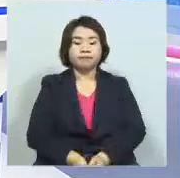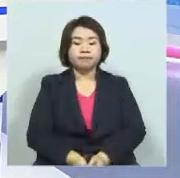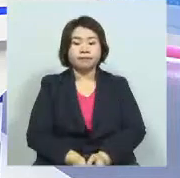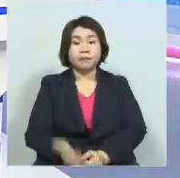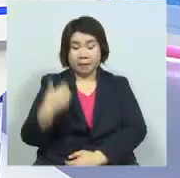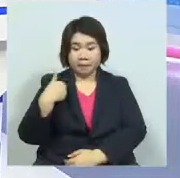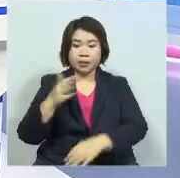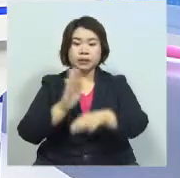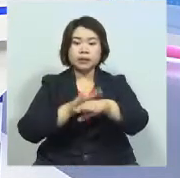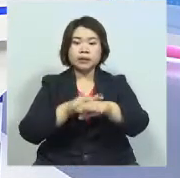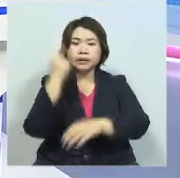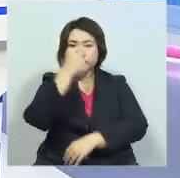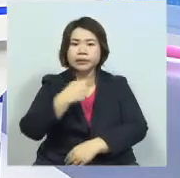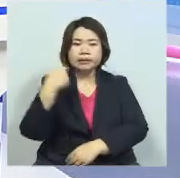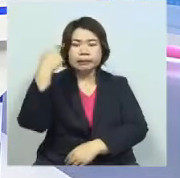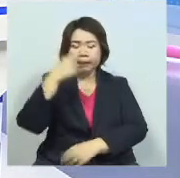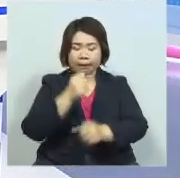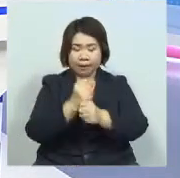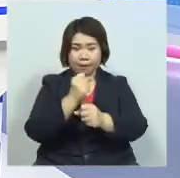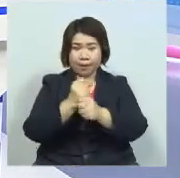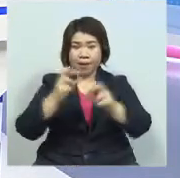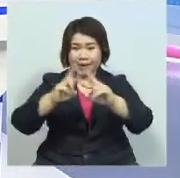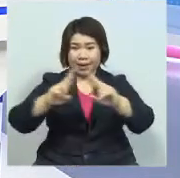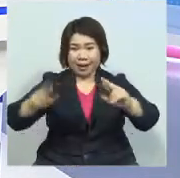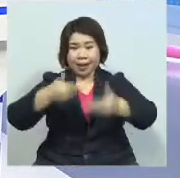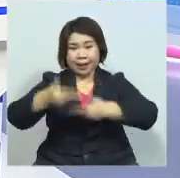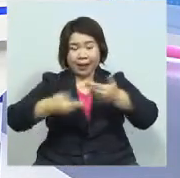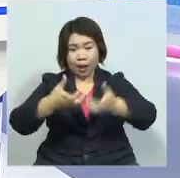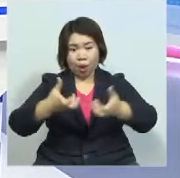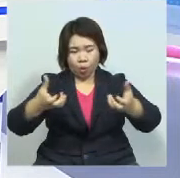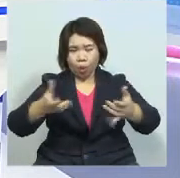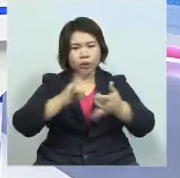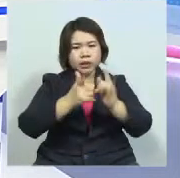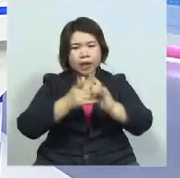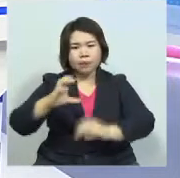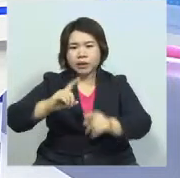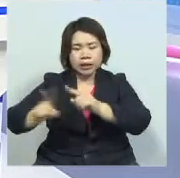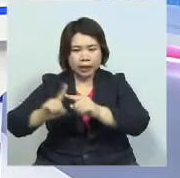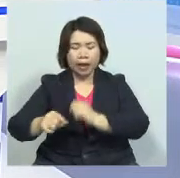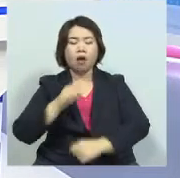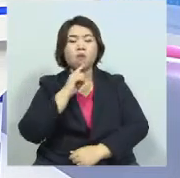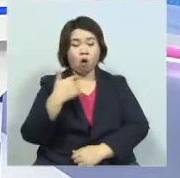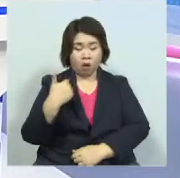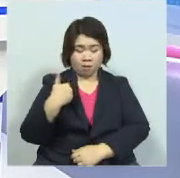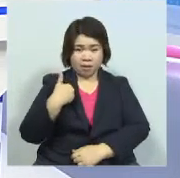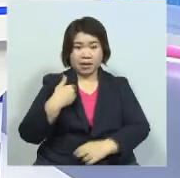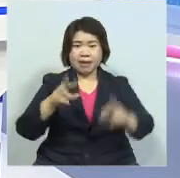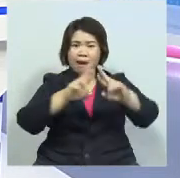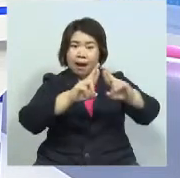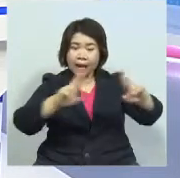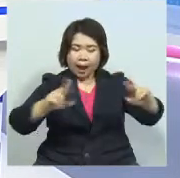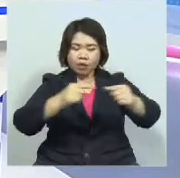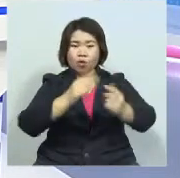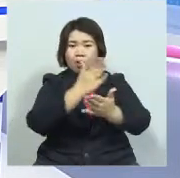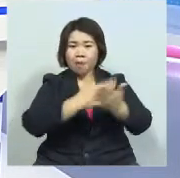มีอีกหนึ่งข่าวมาเตือนภัยผู้ประกอบการในห้างสรรพสินค้าค่ะเพราะว่าล่าสุดมีเจ้าของร้านจำหน่ายโทรศัพท์มือถือในห้างชื่อดังย่านบ